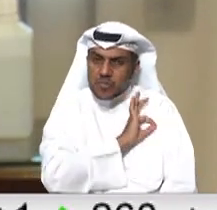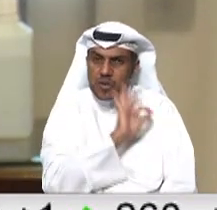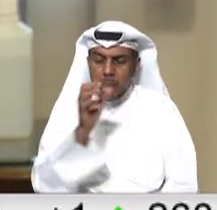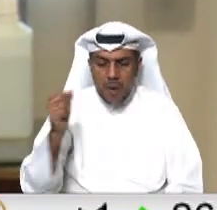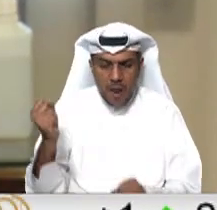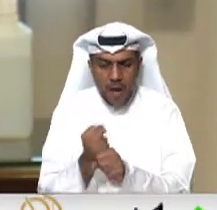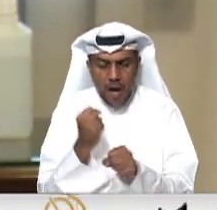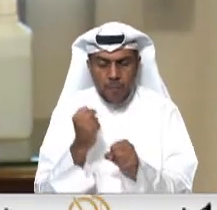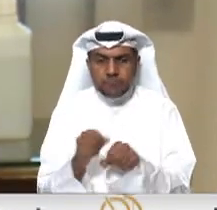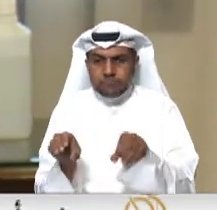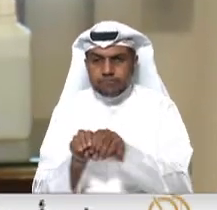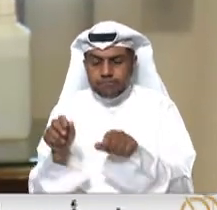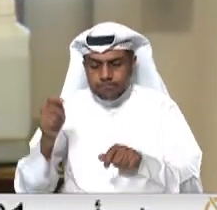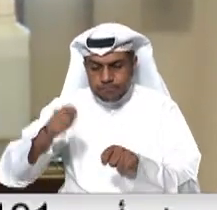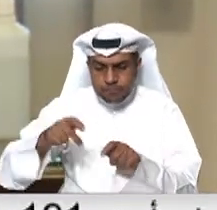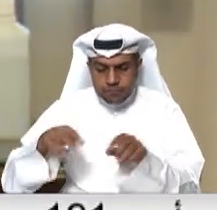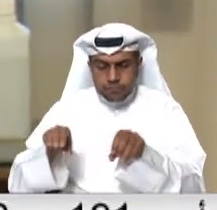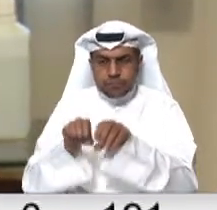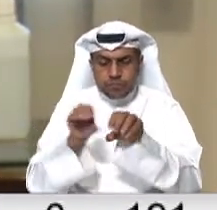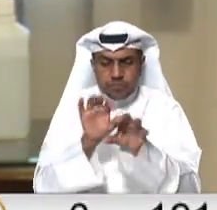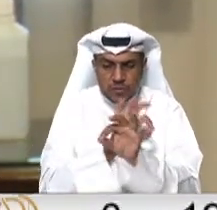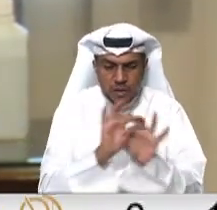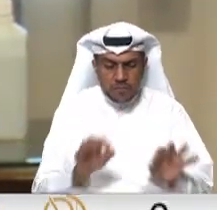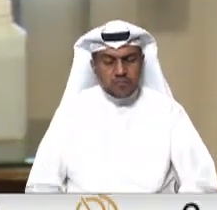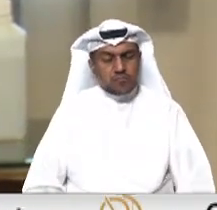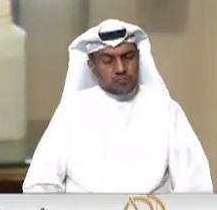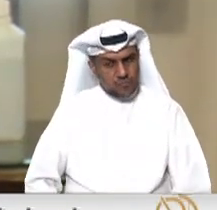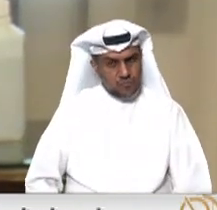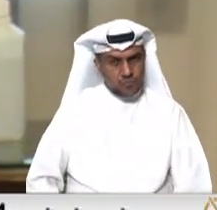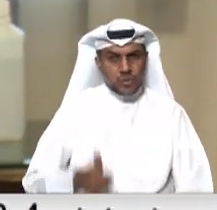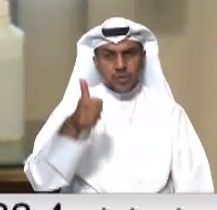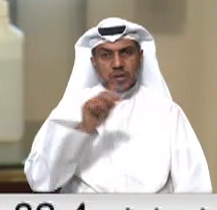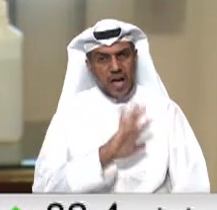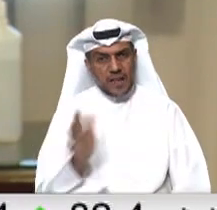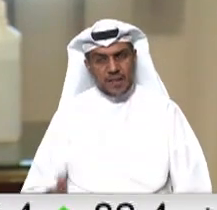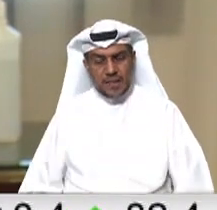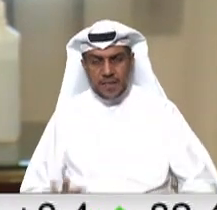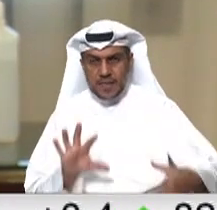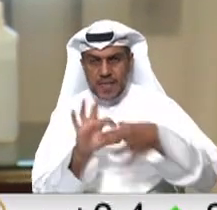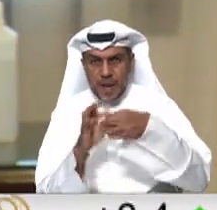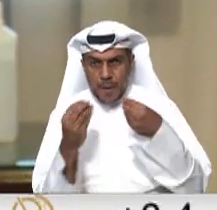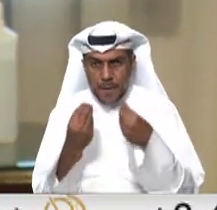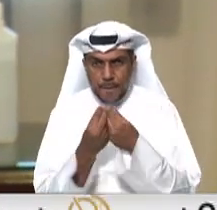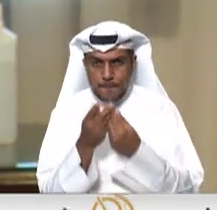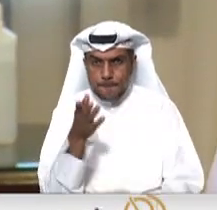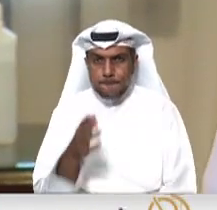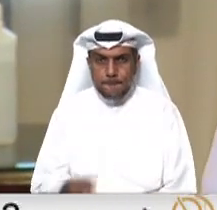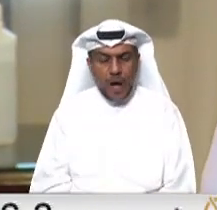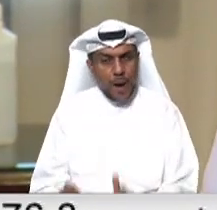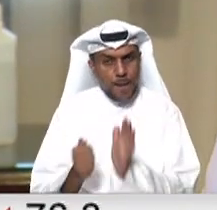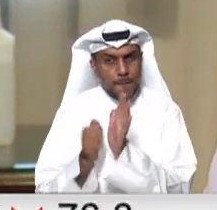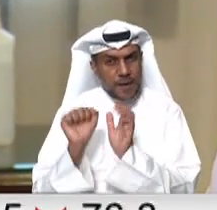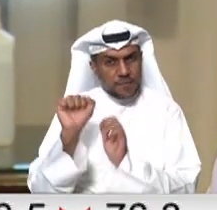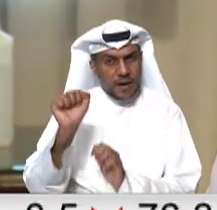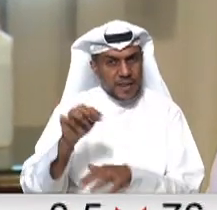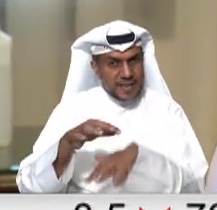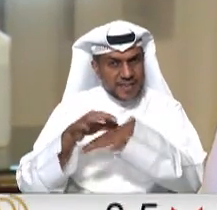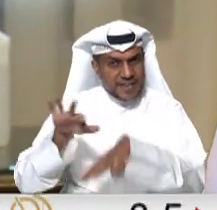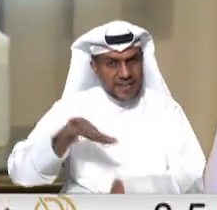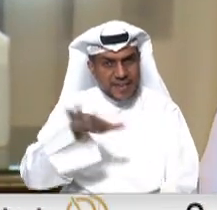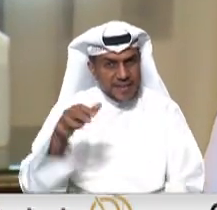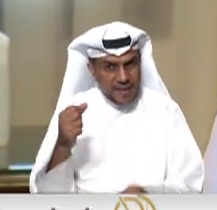بإيصال التيار لقسائم المواطنين، وهذا ما تم. وبتعاون المواطنين أولا مع الجهاز التنفيذي